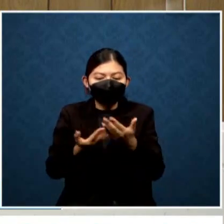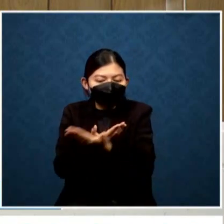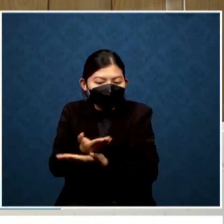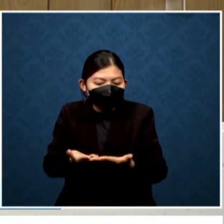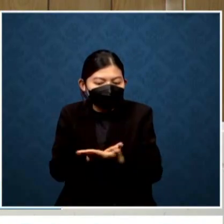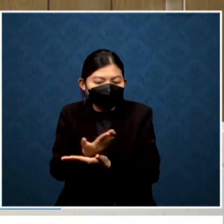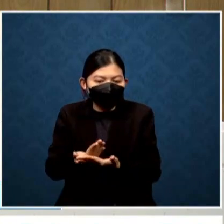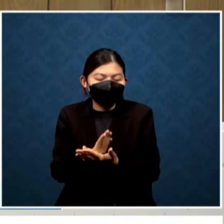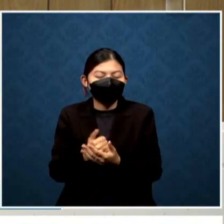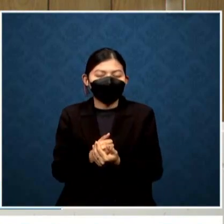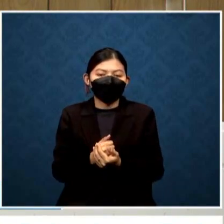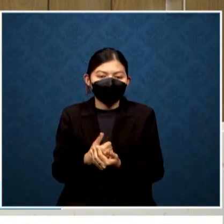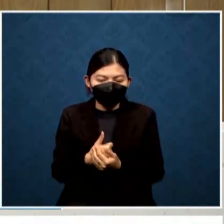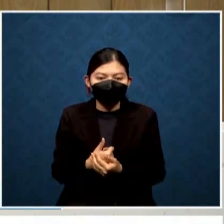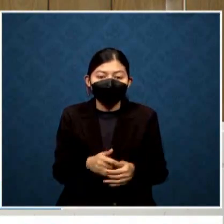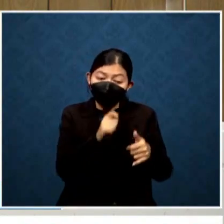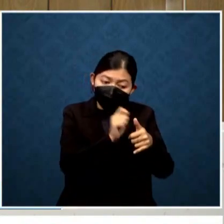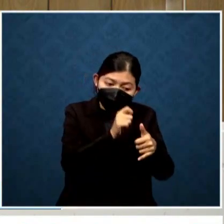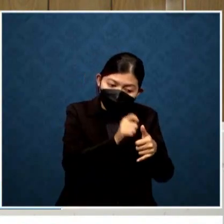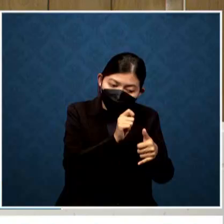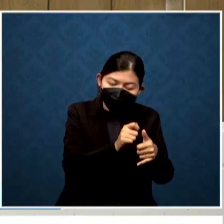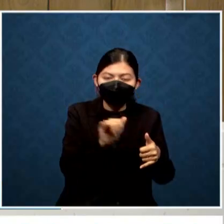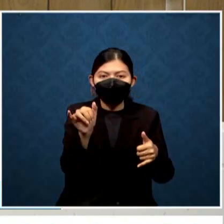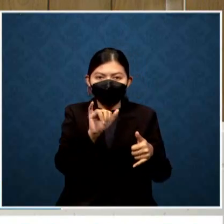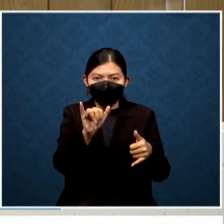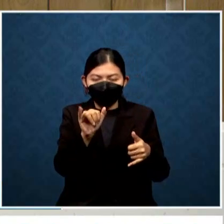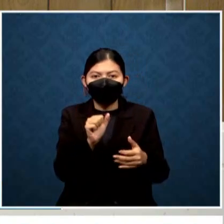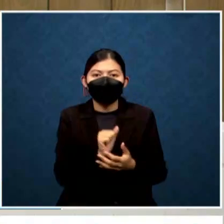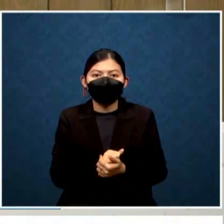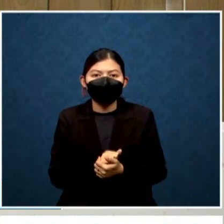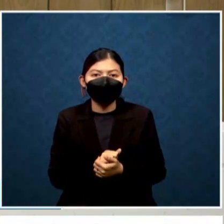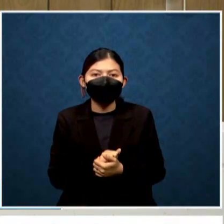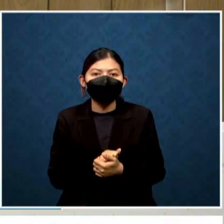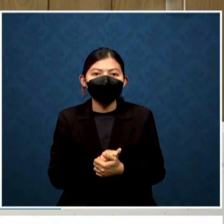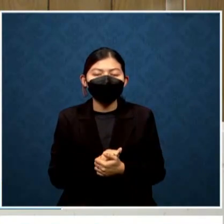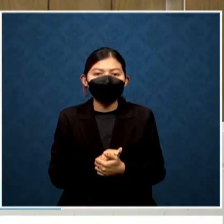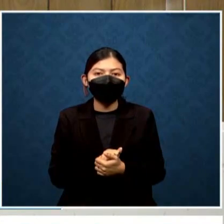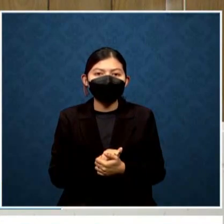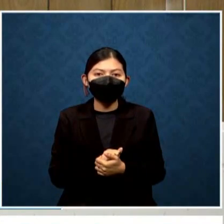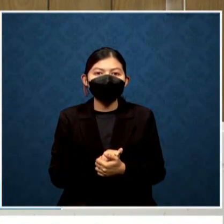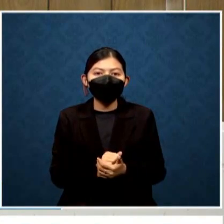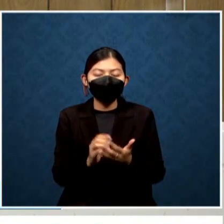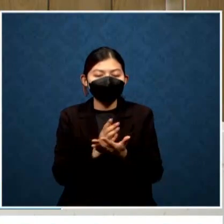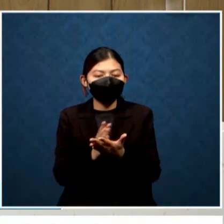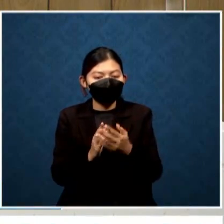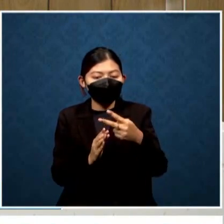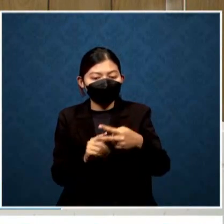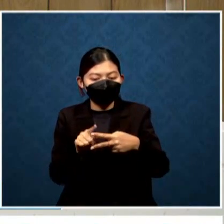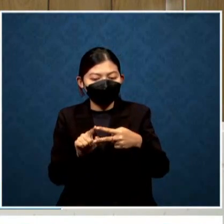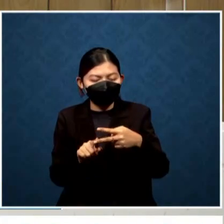ามสิ่งที่เกิดขึ้นยังไม่ดูผลการสอบสวนเนี่ยนะครับตามรับความชอบเนี่ยนะทั้งสองส่วนเนี่ยก็จ